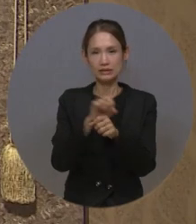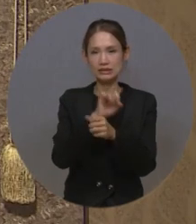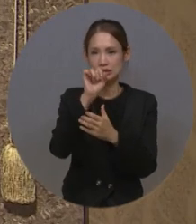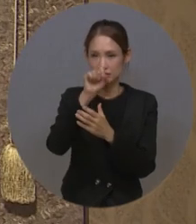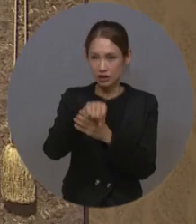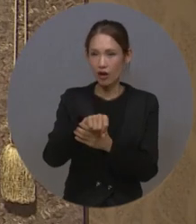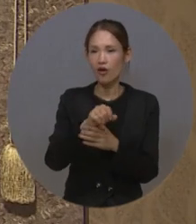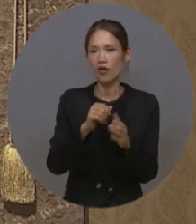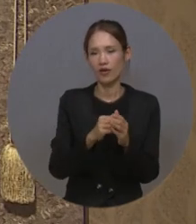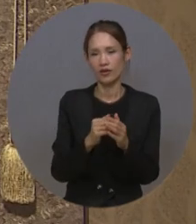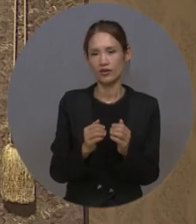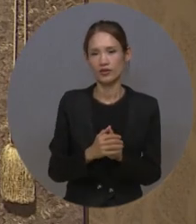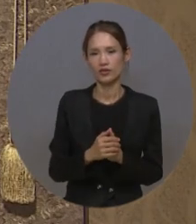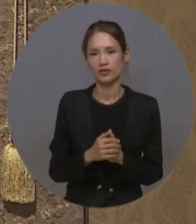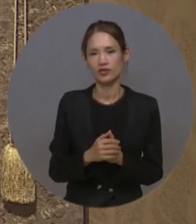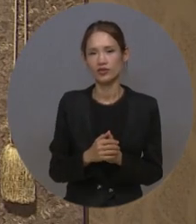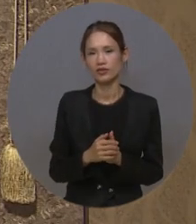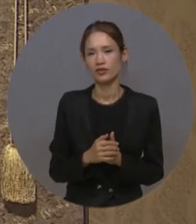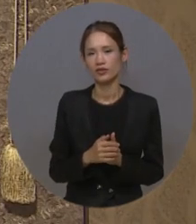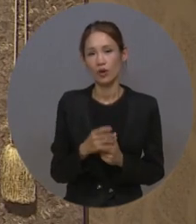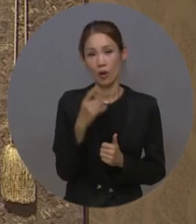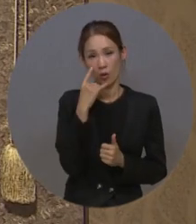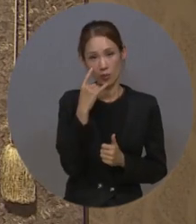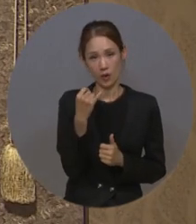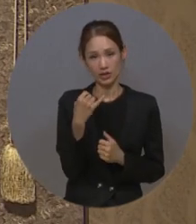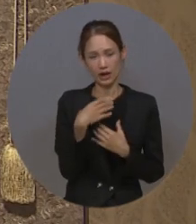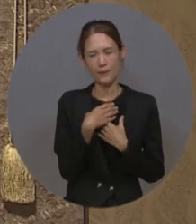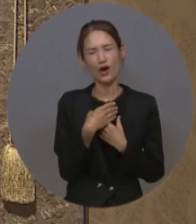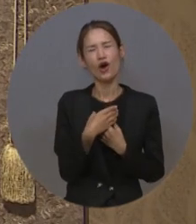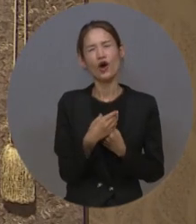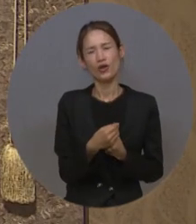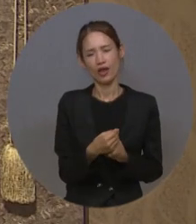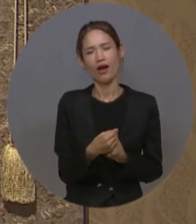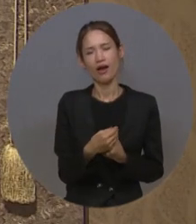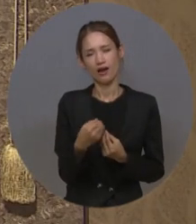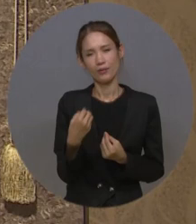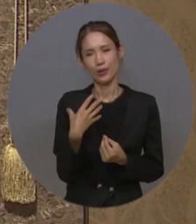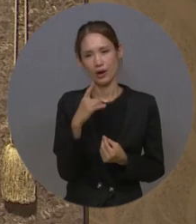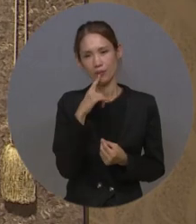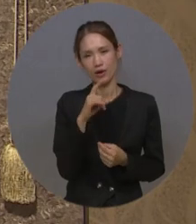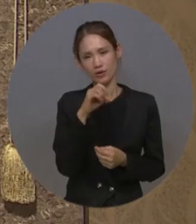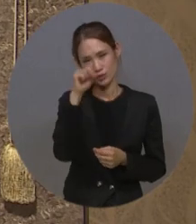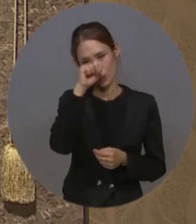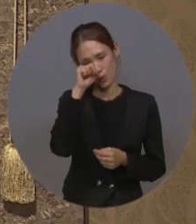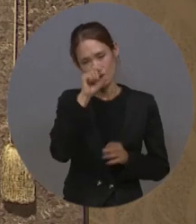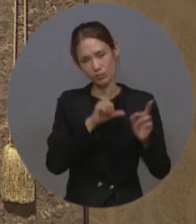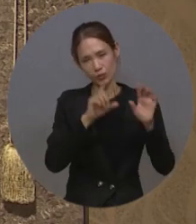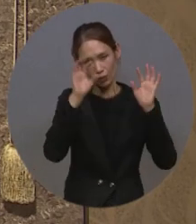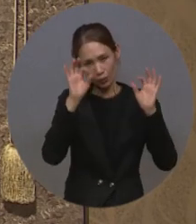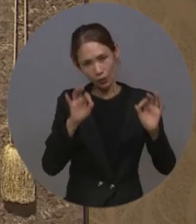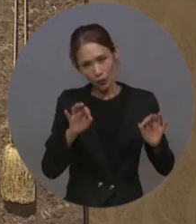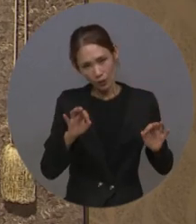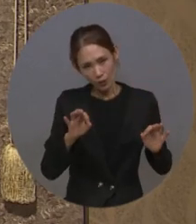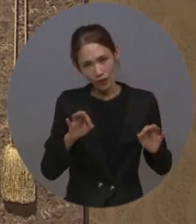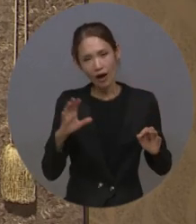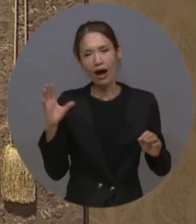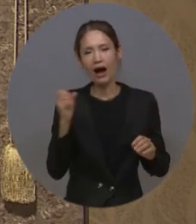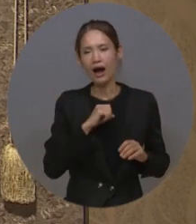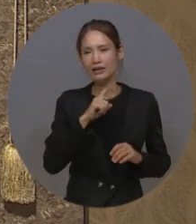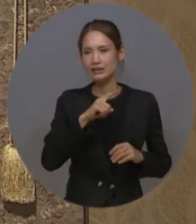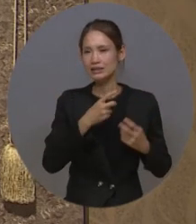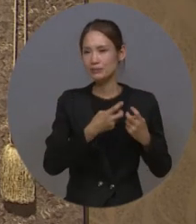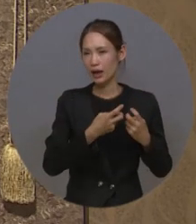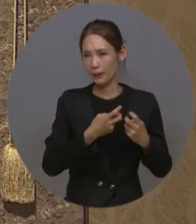되고 또 어머니가 편해졌다 좋아하시는 것을 보면서 그렇다면 이 방면으로 좀